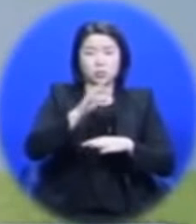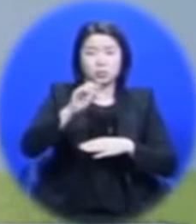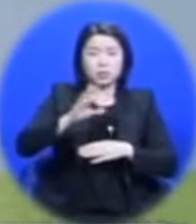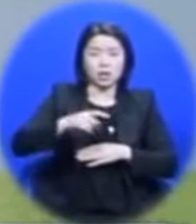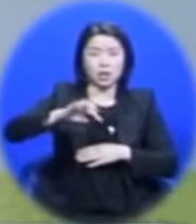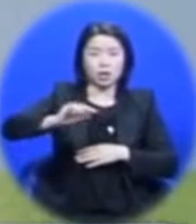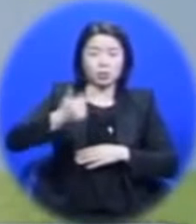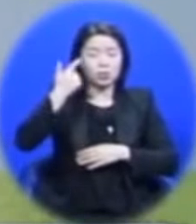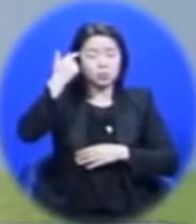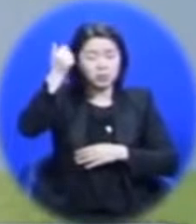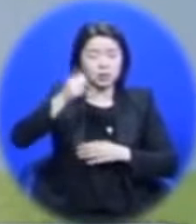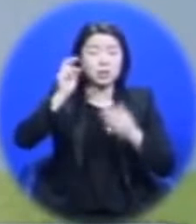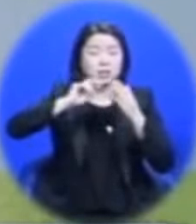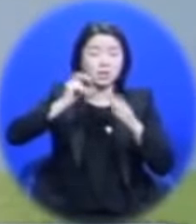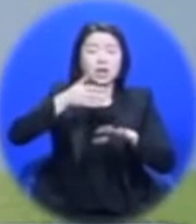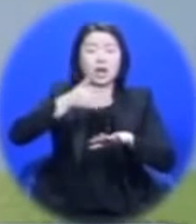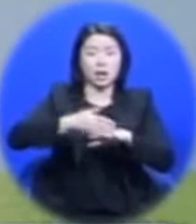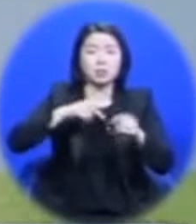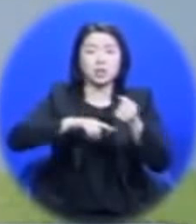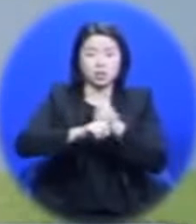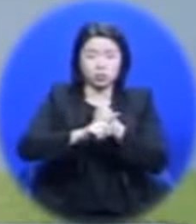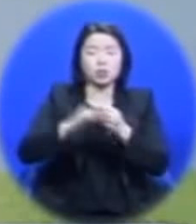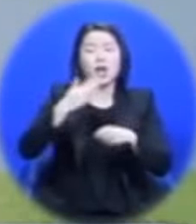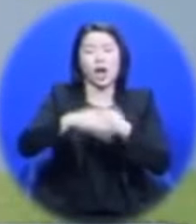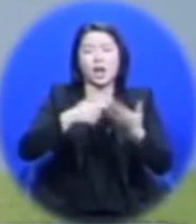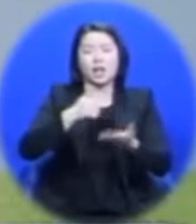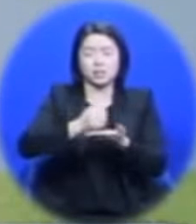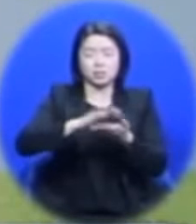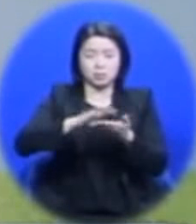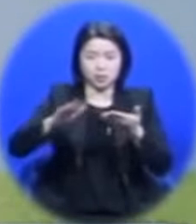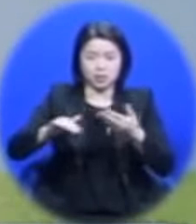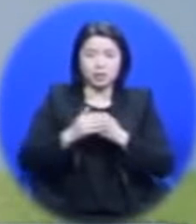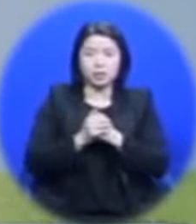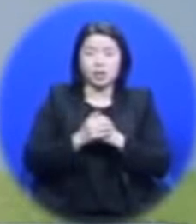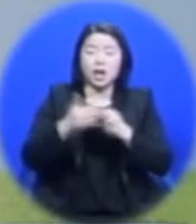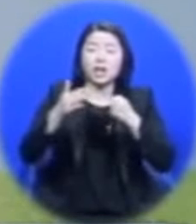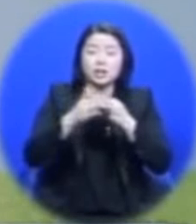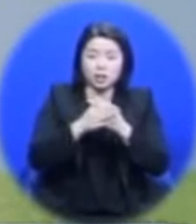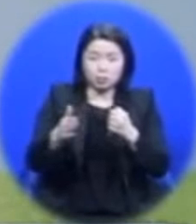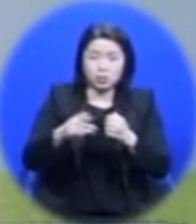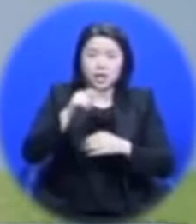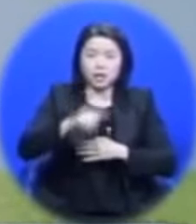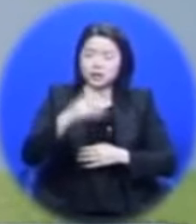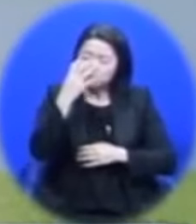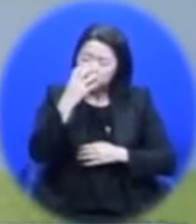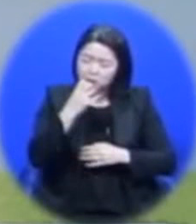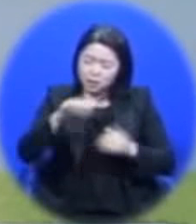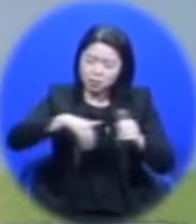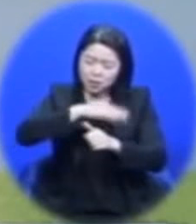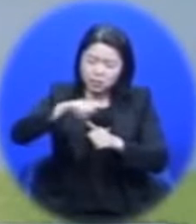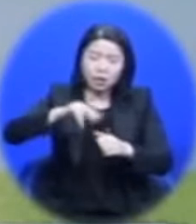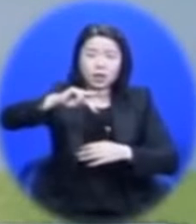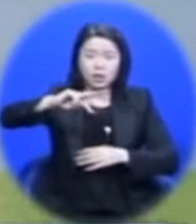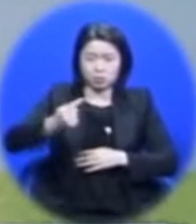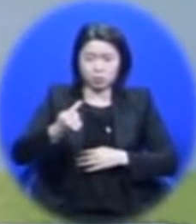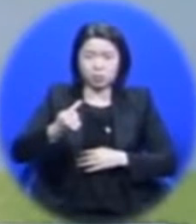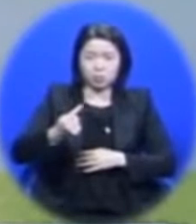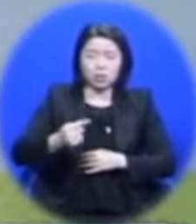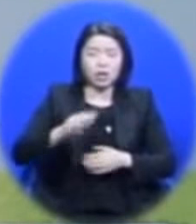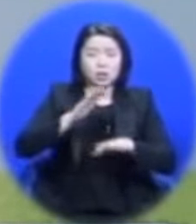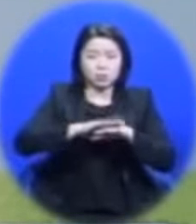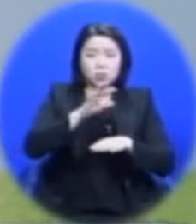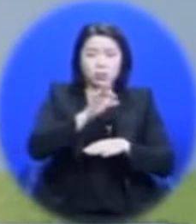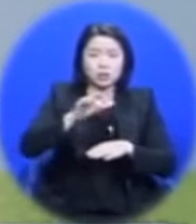목사님의 찬양과 감사의 이유는 하나님이셨어요. 그러니까 그 비참한 상황에서도 손양원